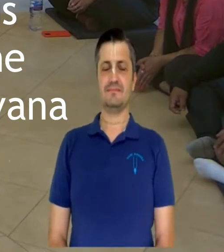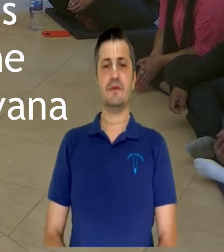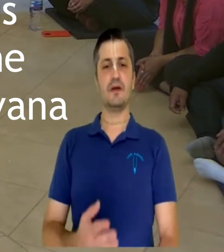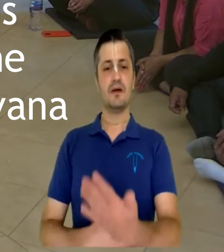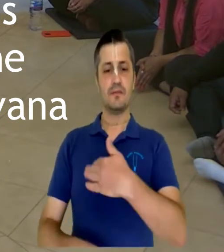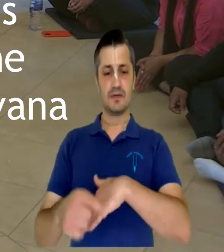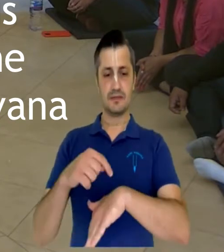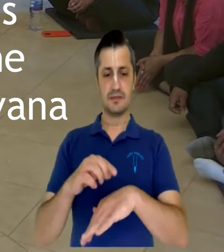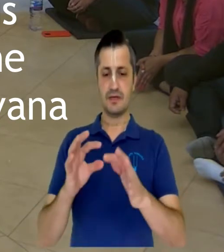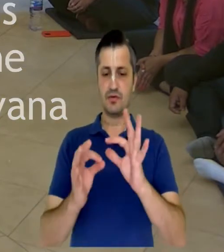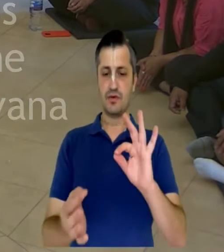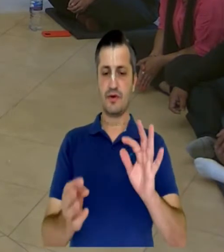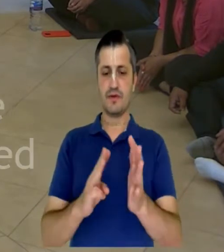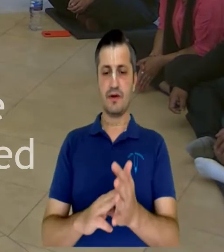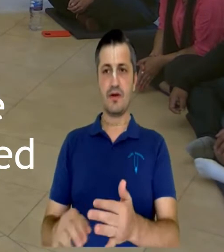बिहारी